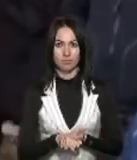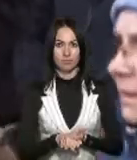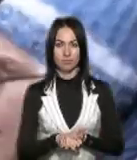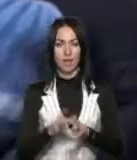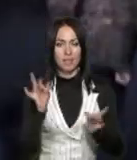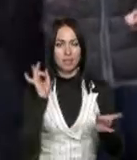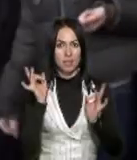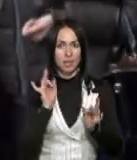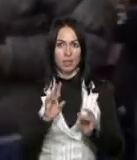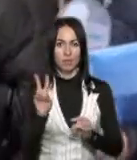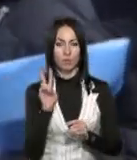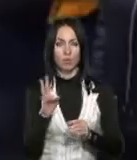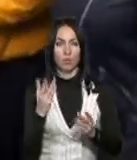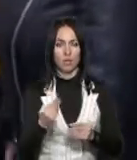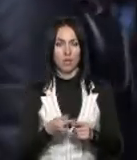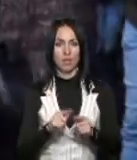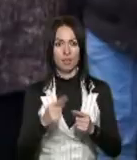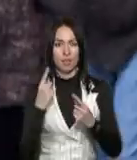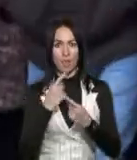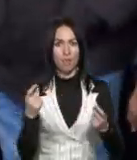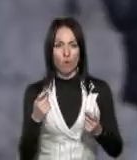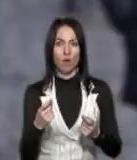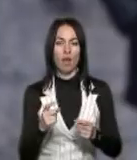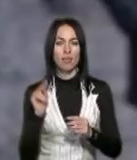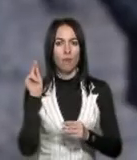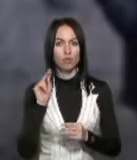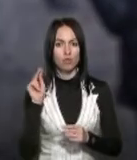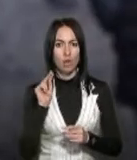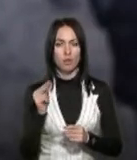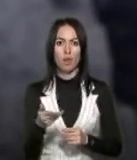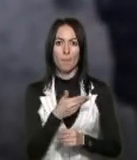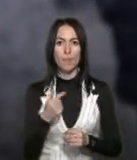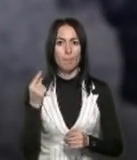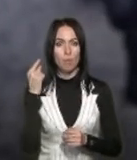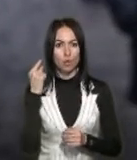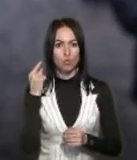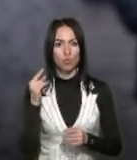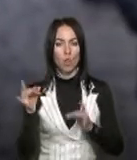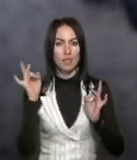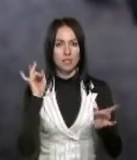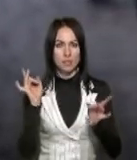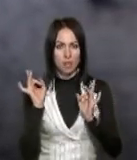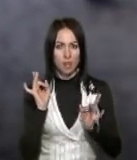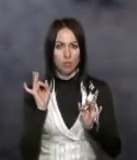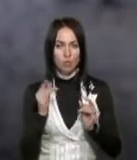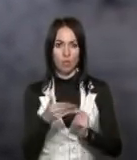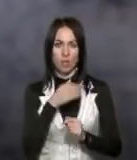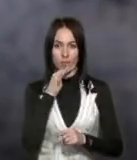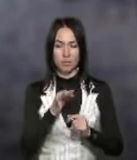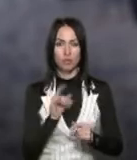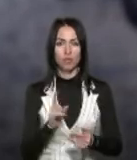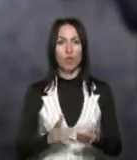Сирени лунають у другі дня. Ця тривога – навчальна. Ми почули сирену, нам сказали, що